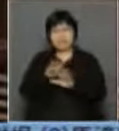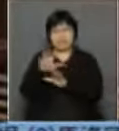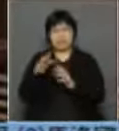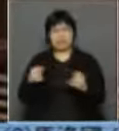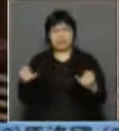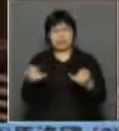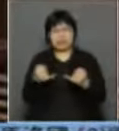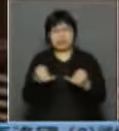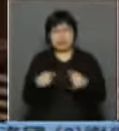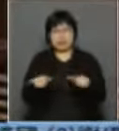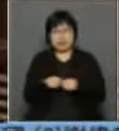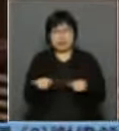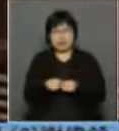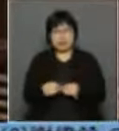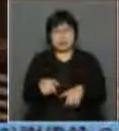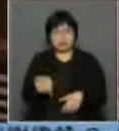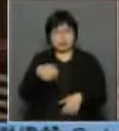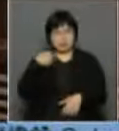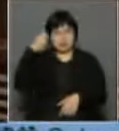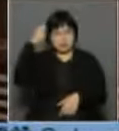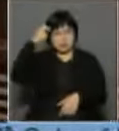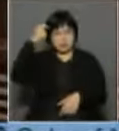我們在這裡不是理性討論嗎？